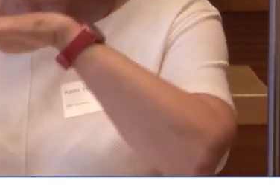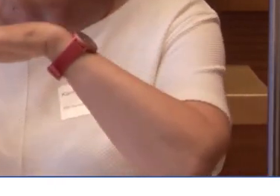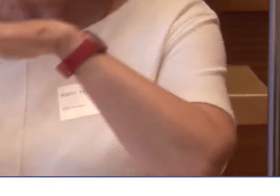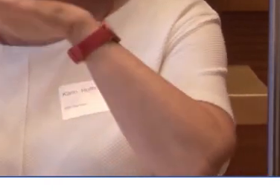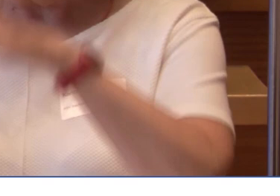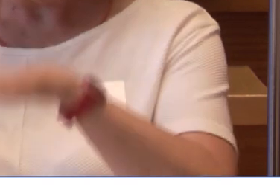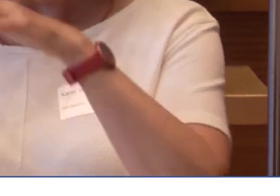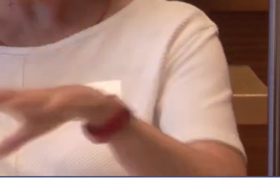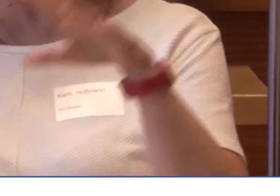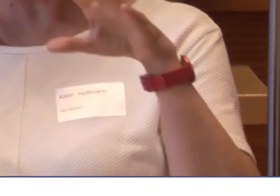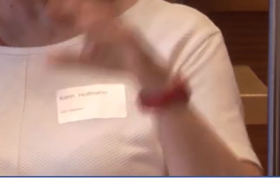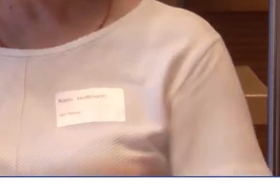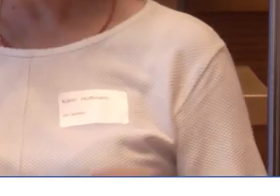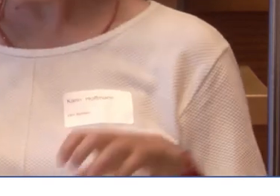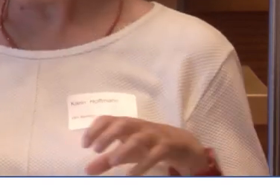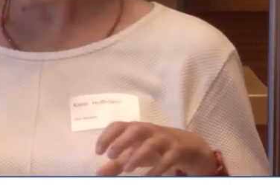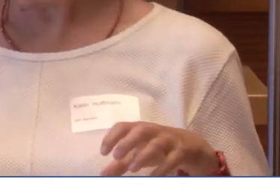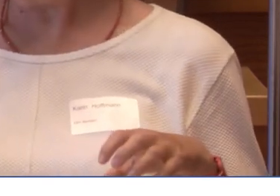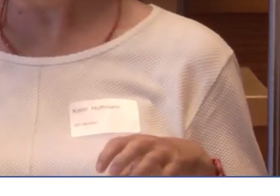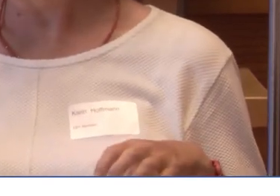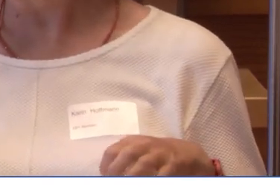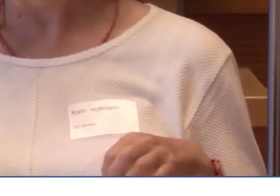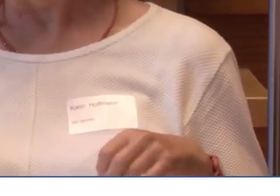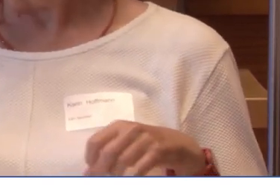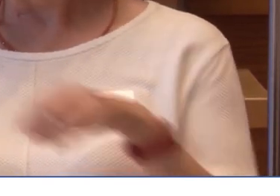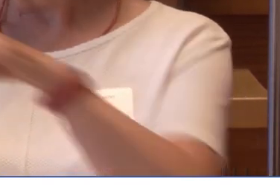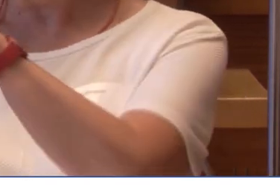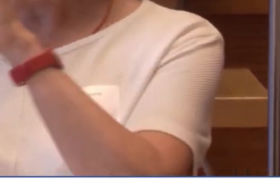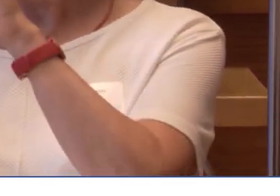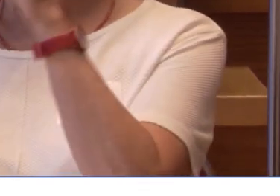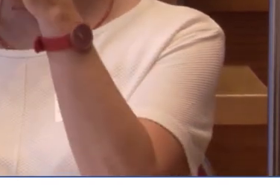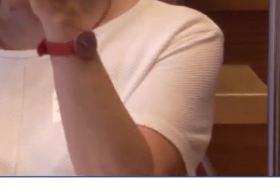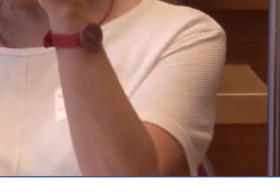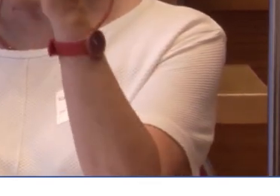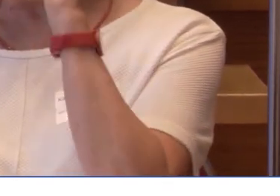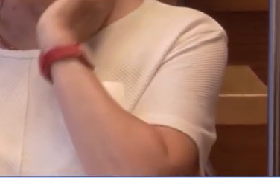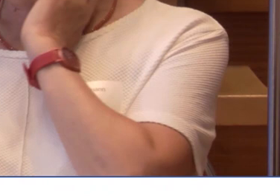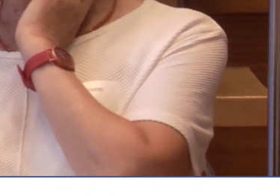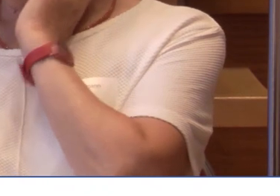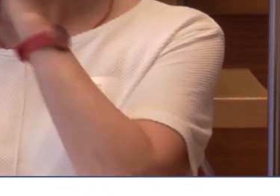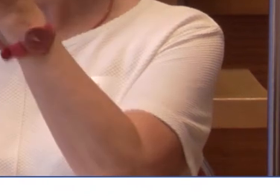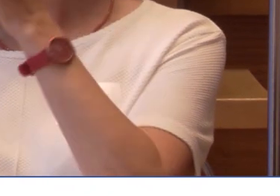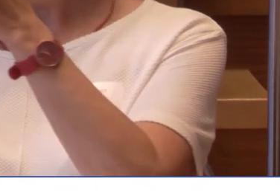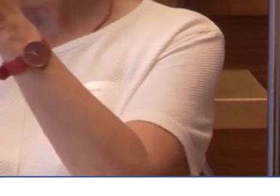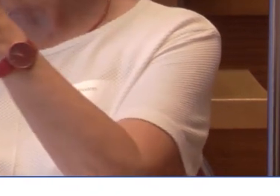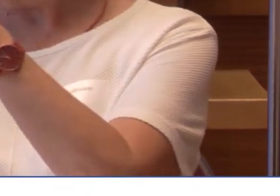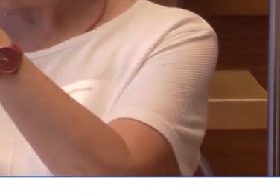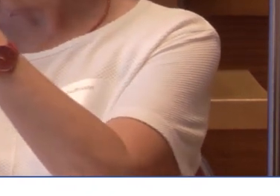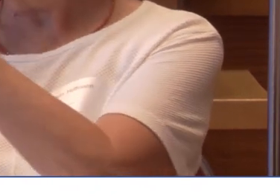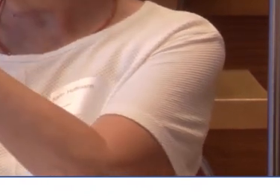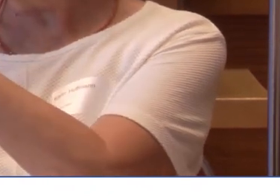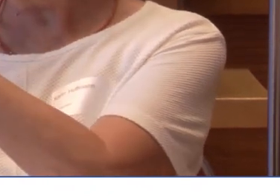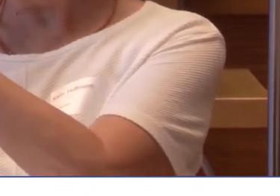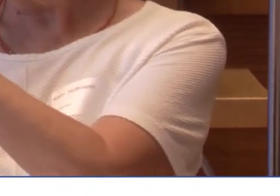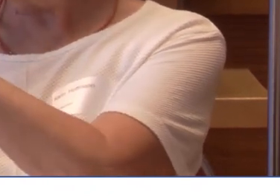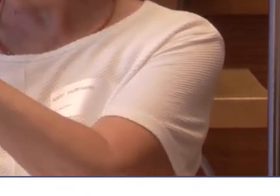hat wir haben jetzt alle ein einheitliches Verständnis für das Thema und nicht das ist auch passiert Jugendamt hat gesagt